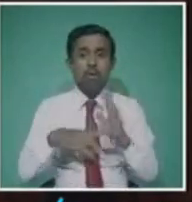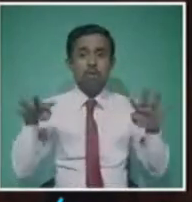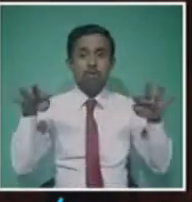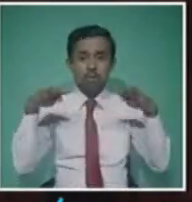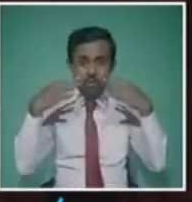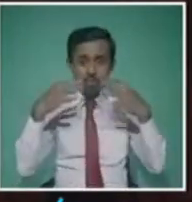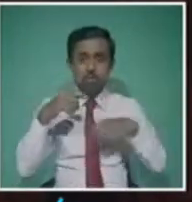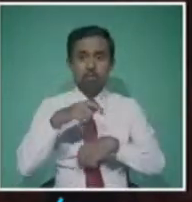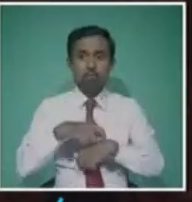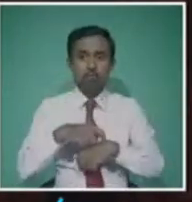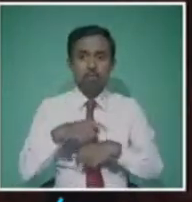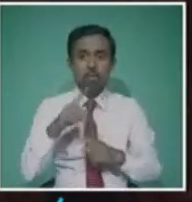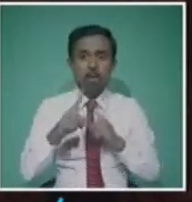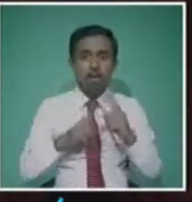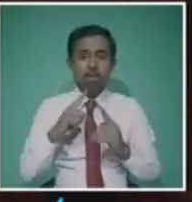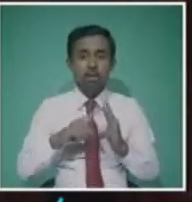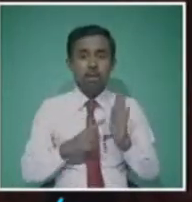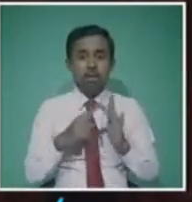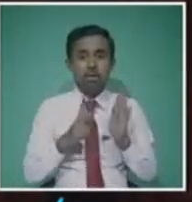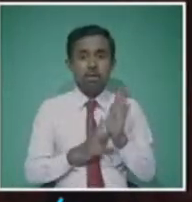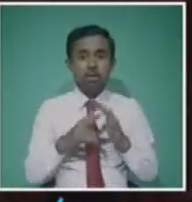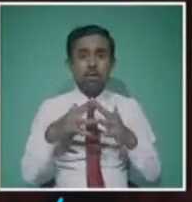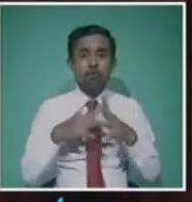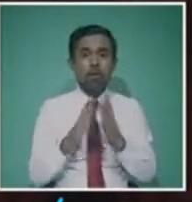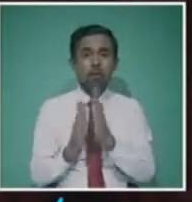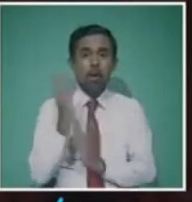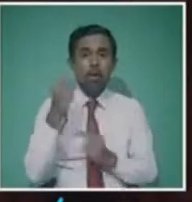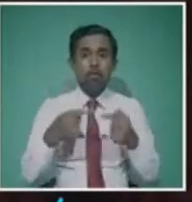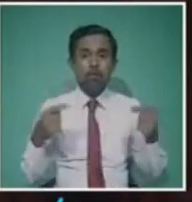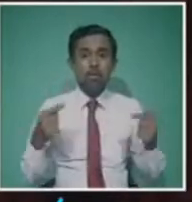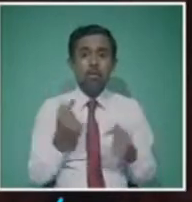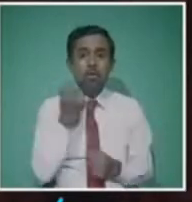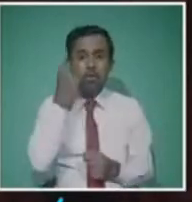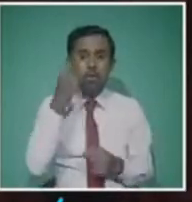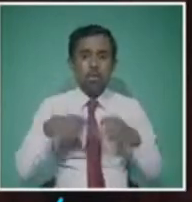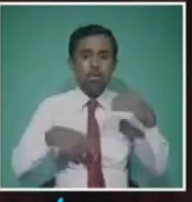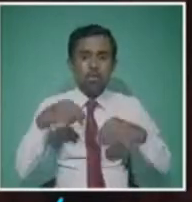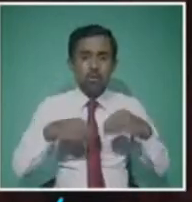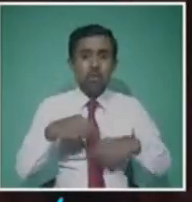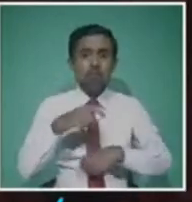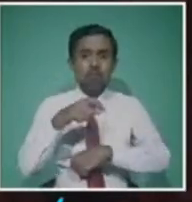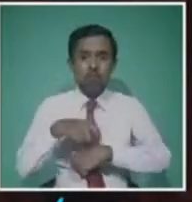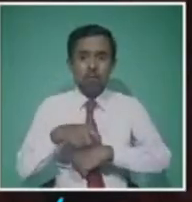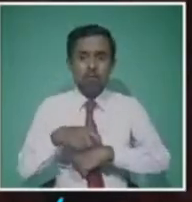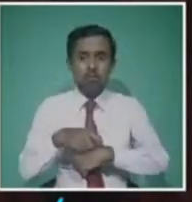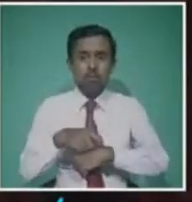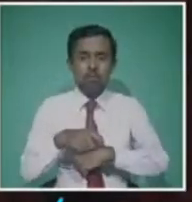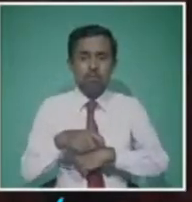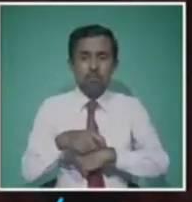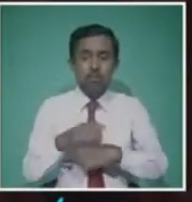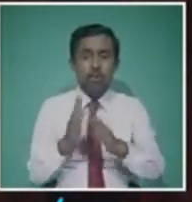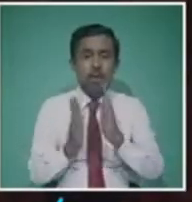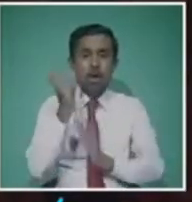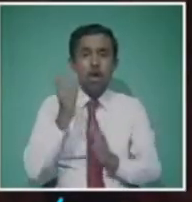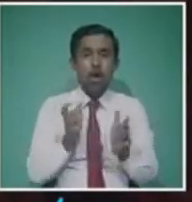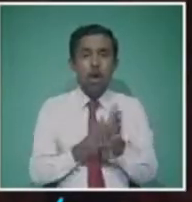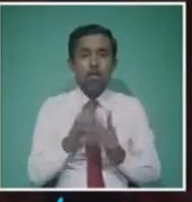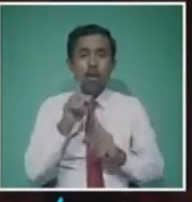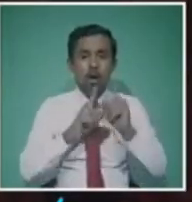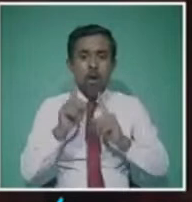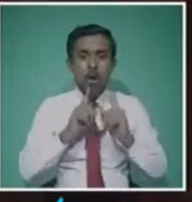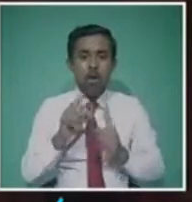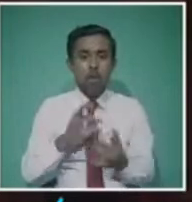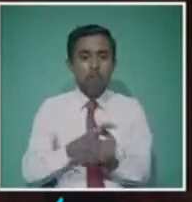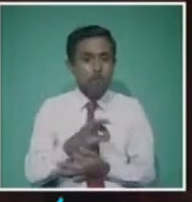හිටපු වෙලාවක් මෙතන කතා කරව ජිනීවා මානහිංගම් කොමිසම අපිට විරුද්ධව යෝජනාවක් ගෙනලා ඡන්ද හිමිසන්න තියෙන වෙලාව ඒ මානවකම් කොමිසමේ කතා කරන්නේ